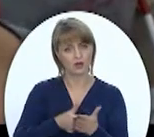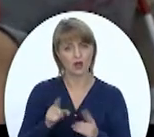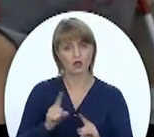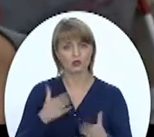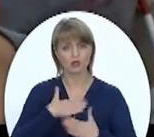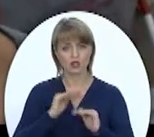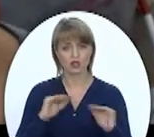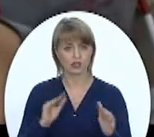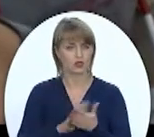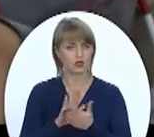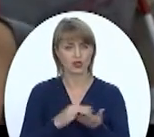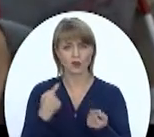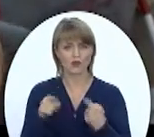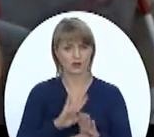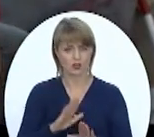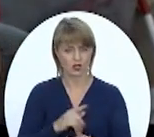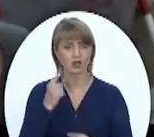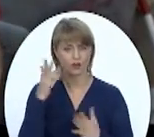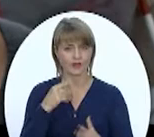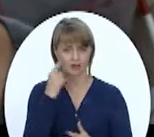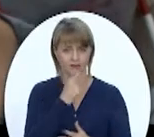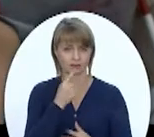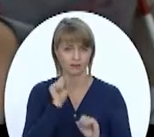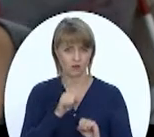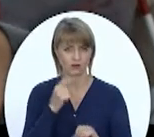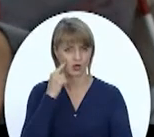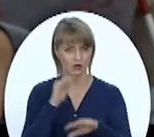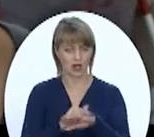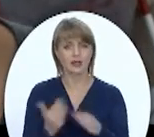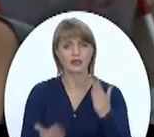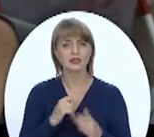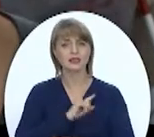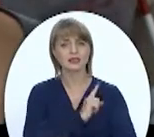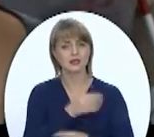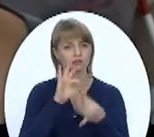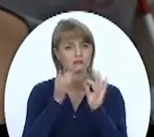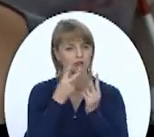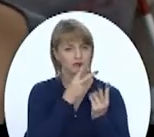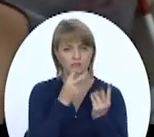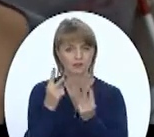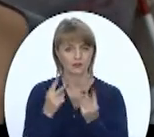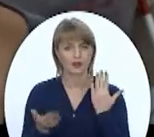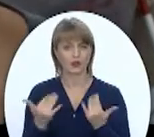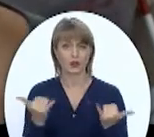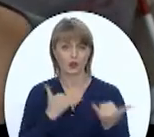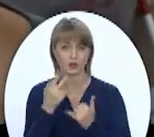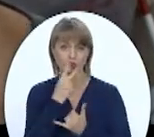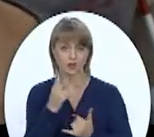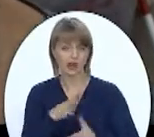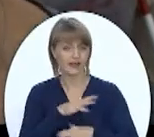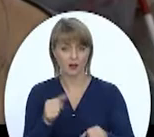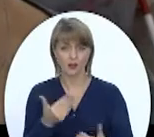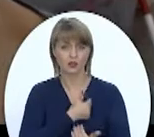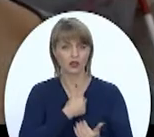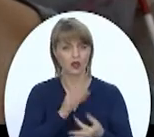наши дети ничем не отличаются. Понятно, зрительно можно их увидеть, да, если сильно приглядеться, но, видать, настолько люди, вот гости сидели, и им не было